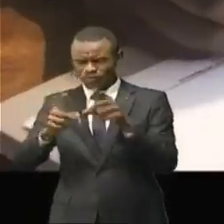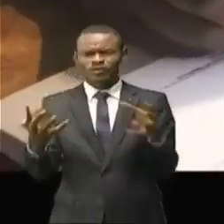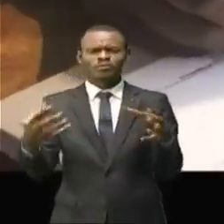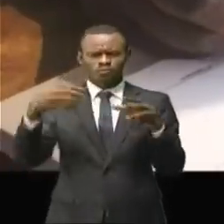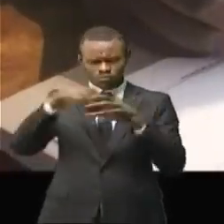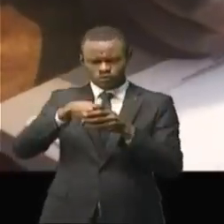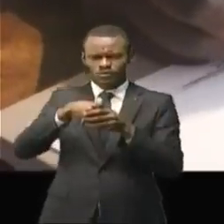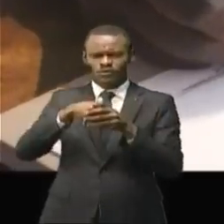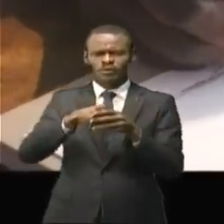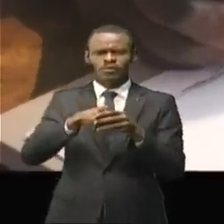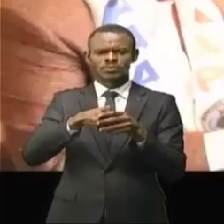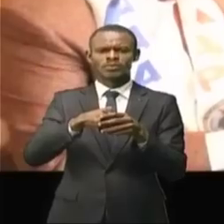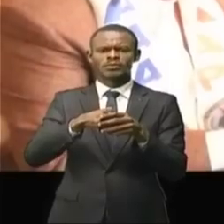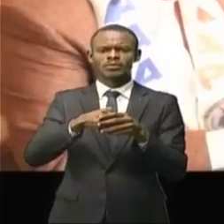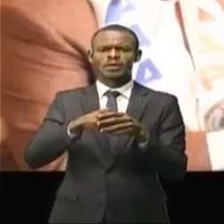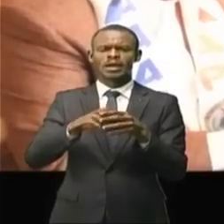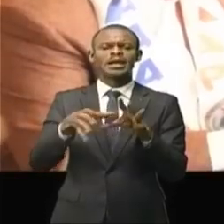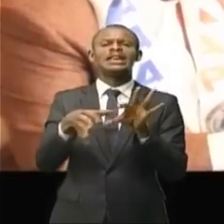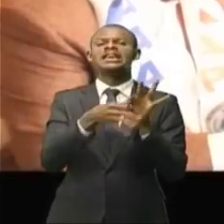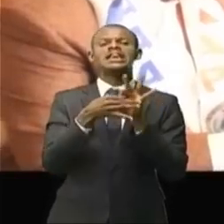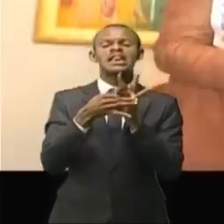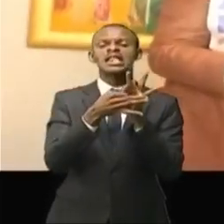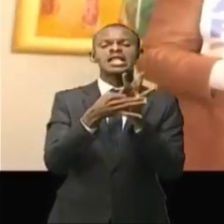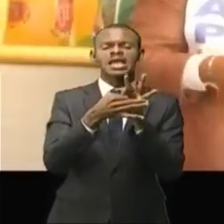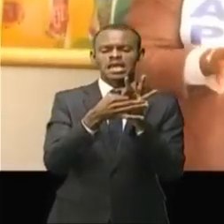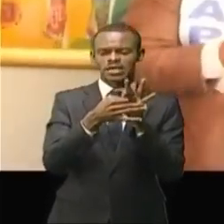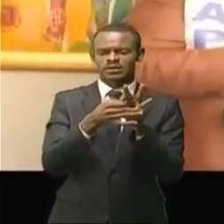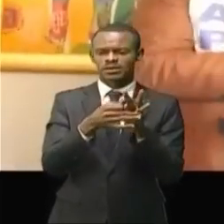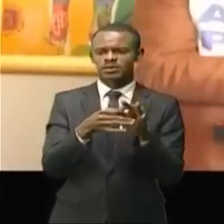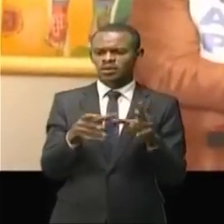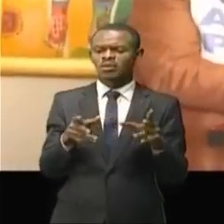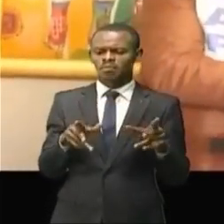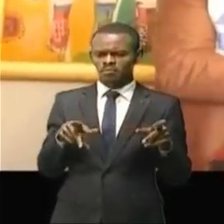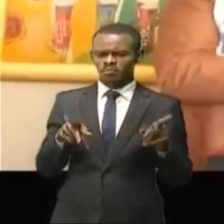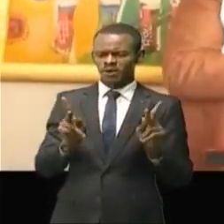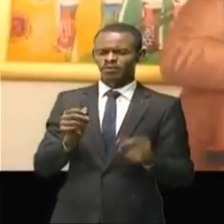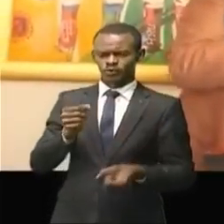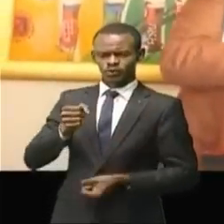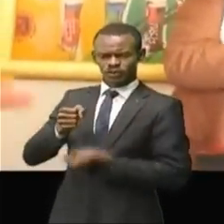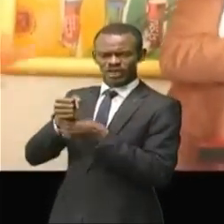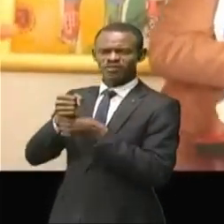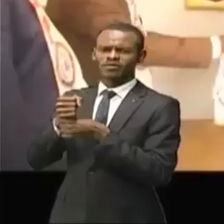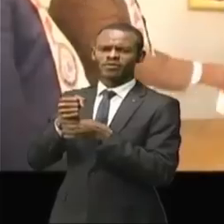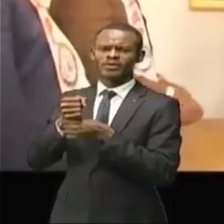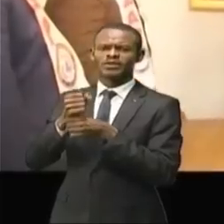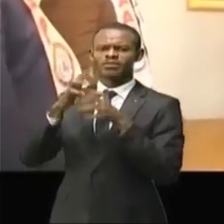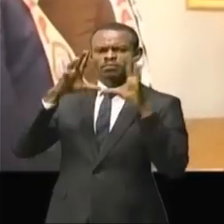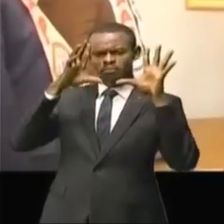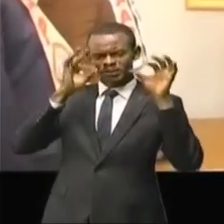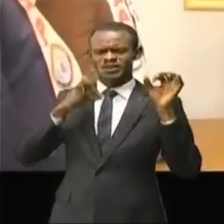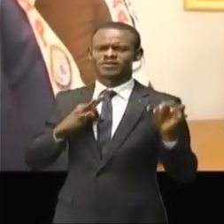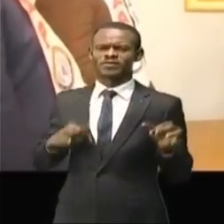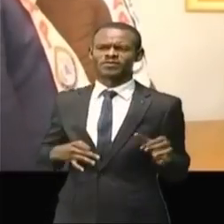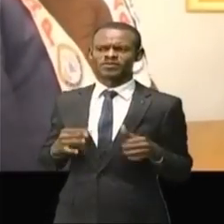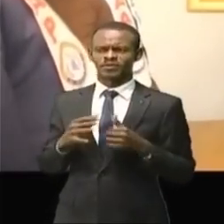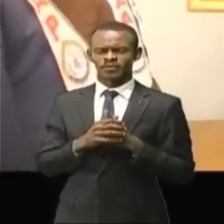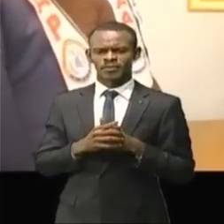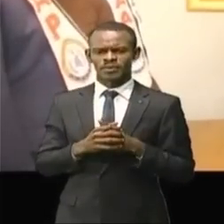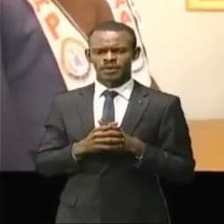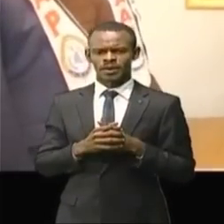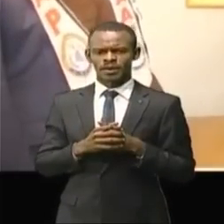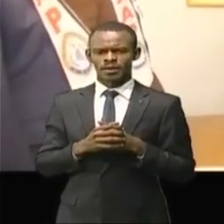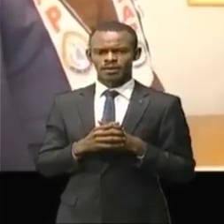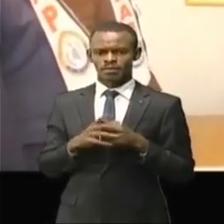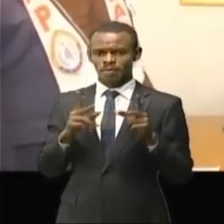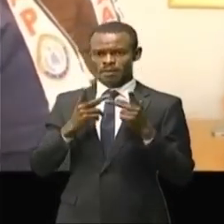de Thomas Lubanga au sein de la AAP après un échange structure entre les deux personnalités les insignes du regroupement politique